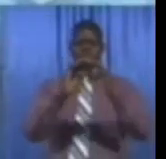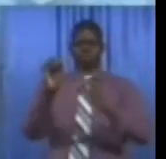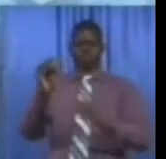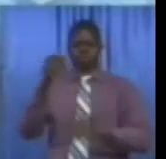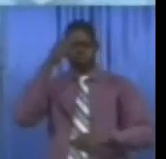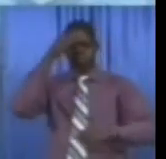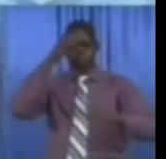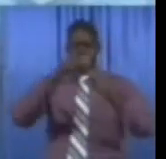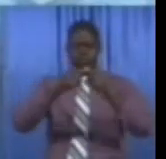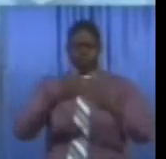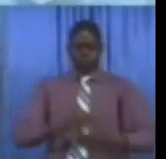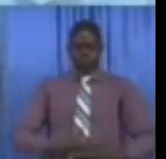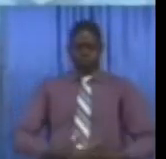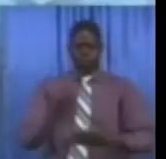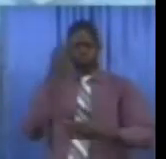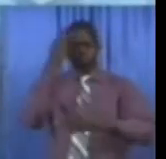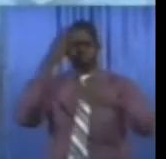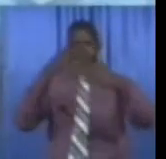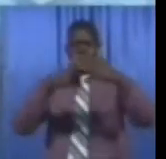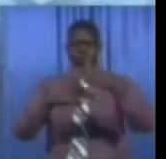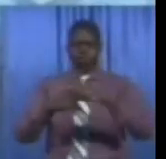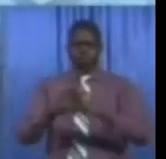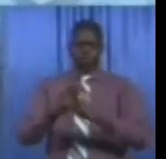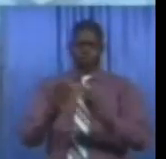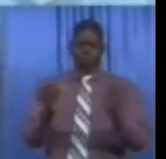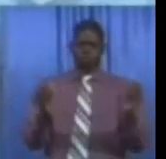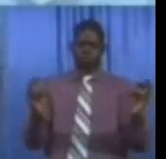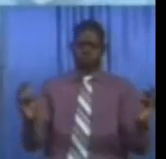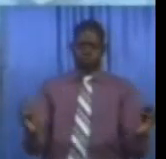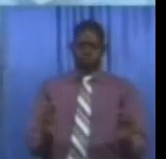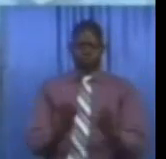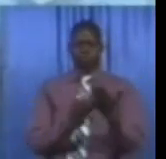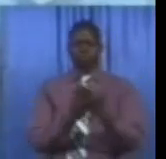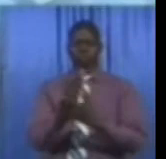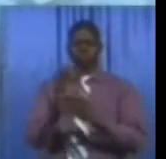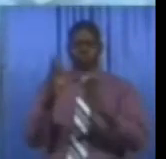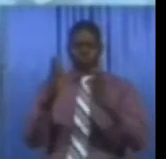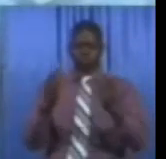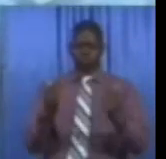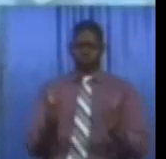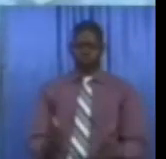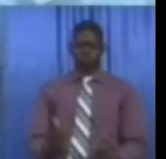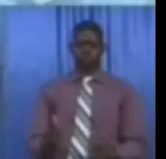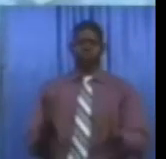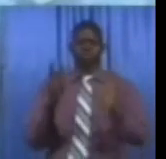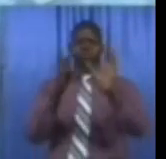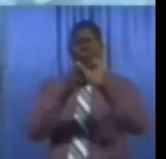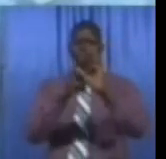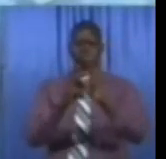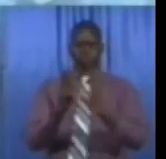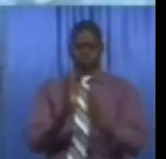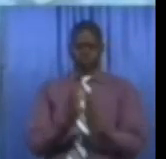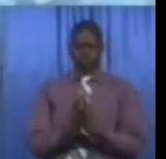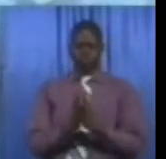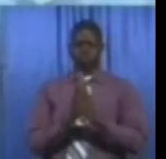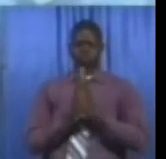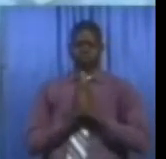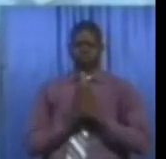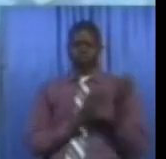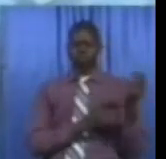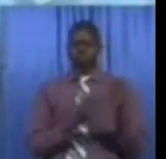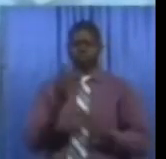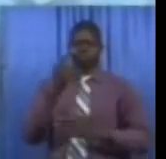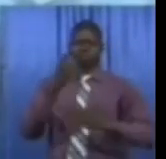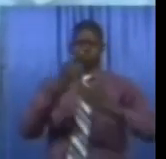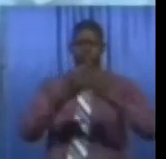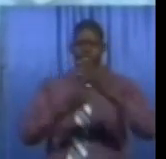de la naissance du prophète Mahomet ou Mouloud. Les fidèles de la localité ont pris part à la veillée de prière pendant laquelle